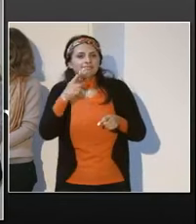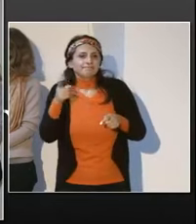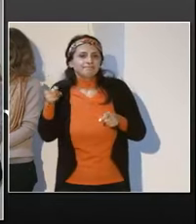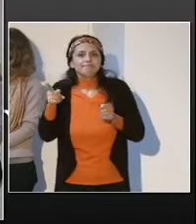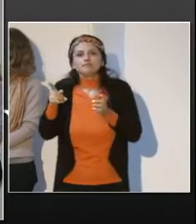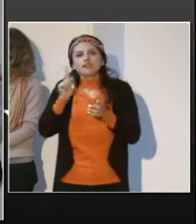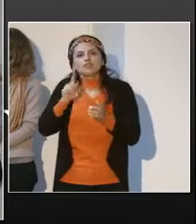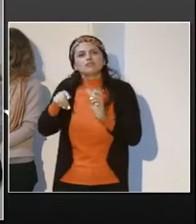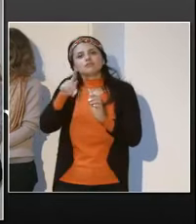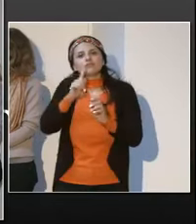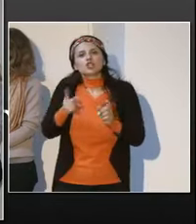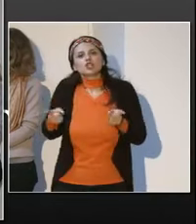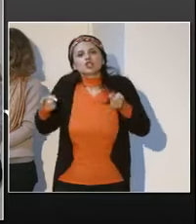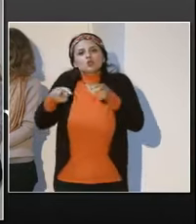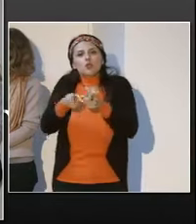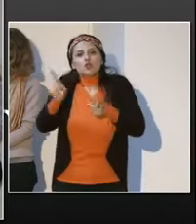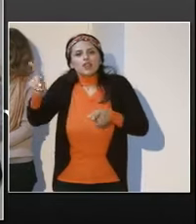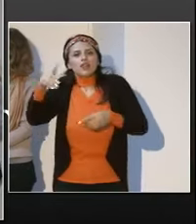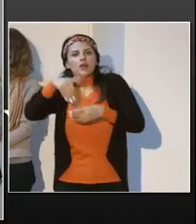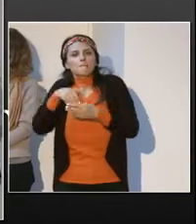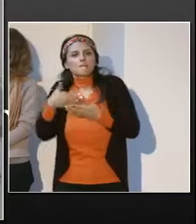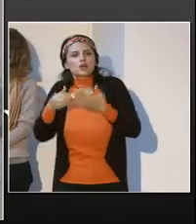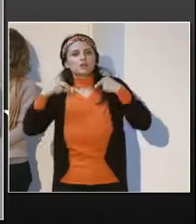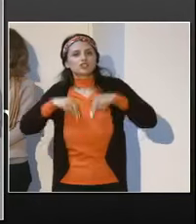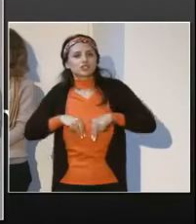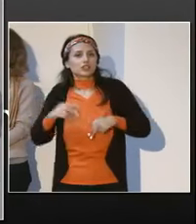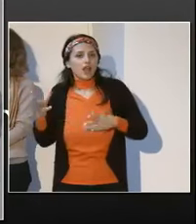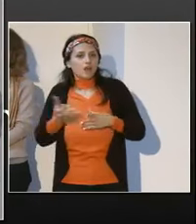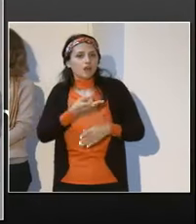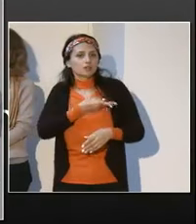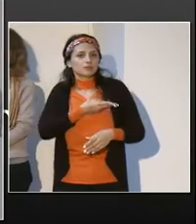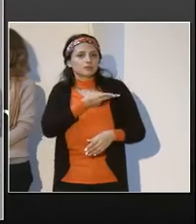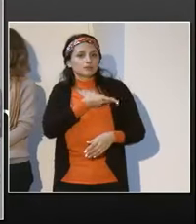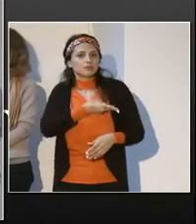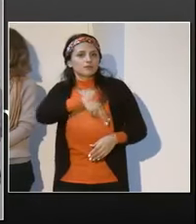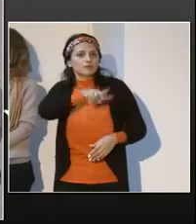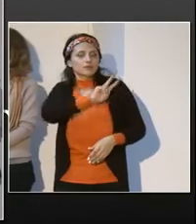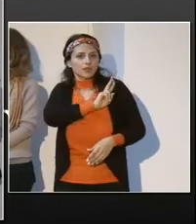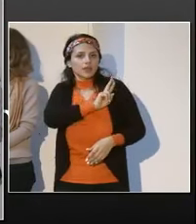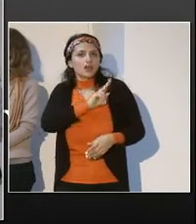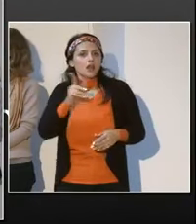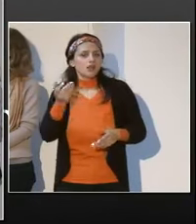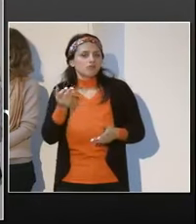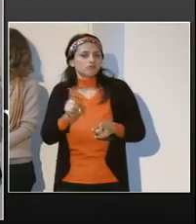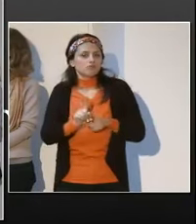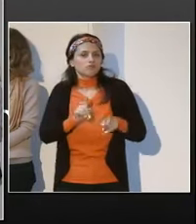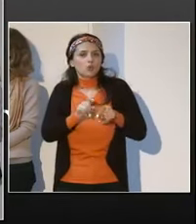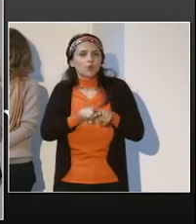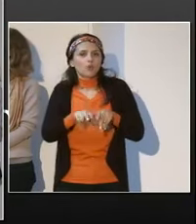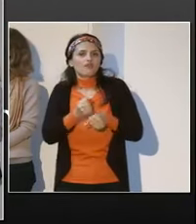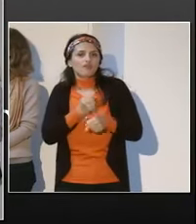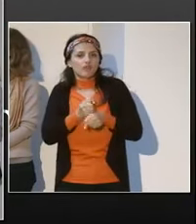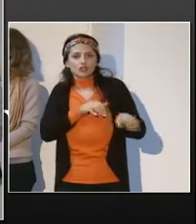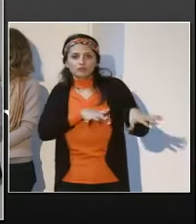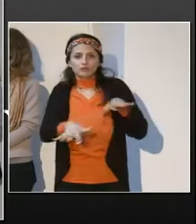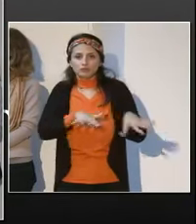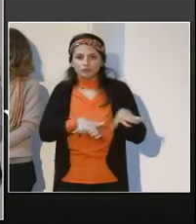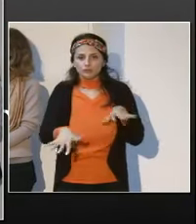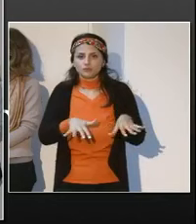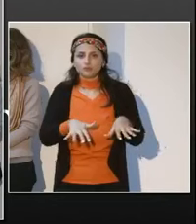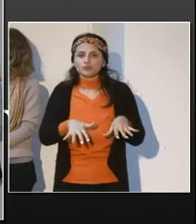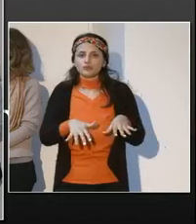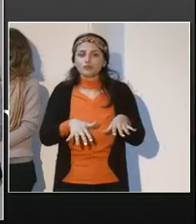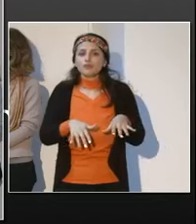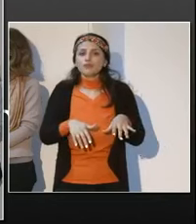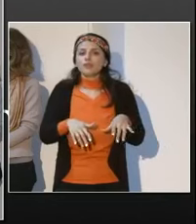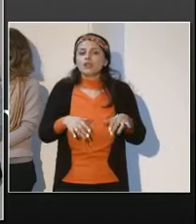contextul existenti milliohm asumat în coordonarea autoritatii pe cale de consecinta vin în